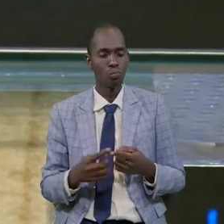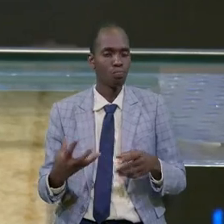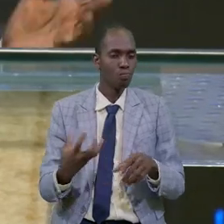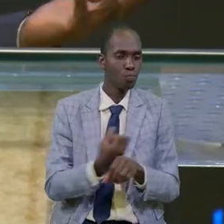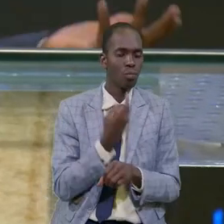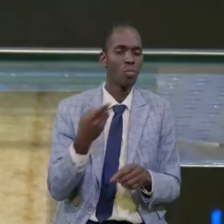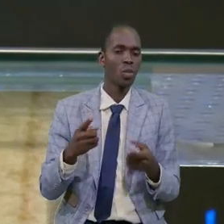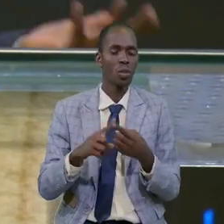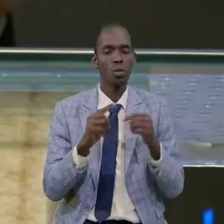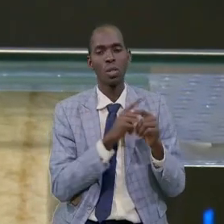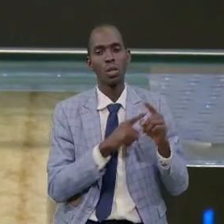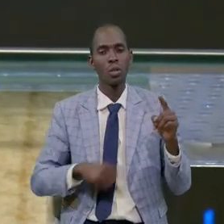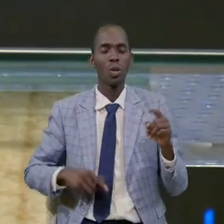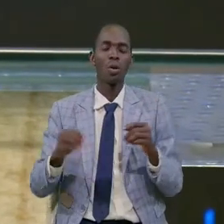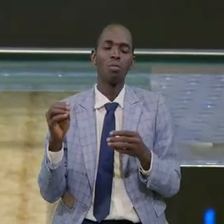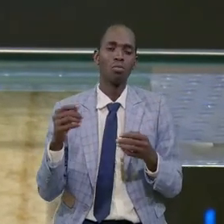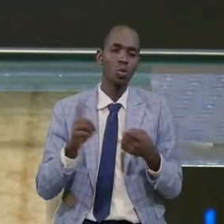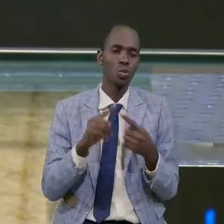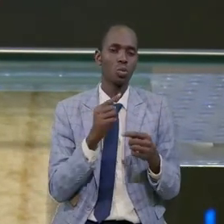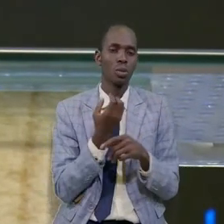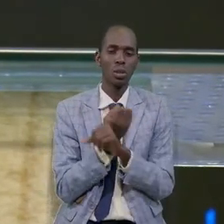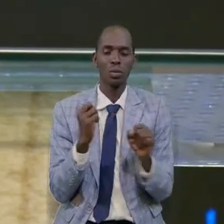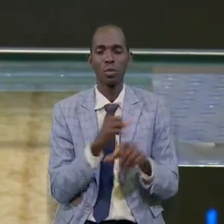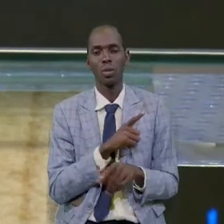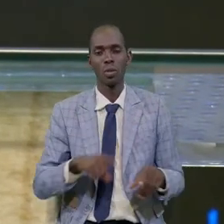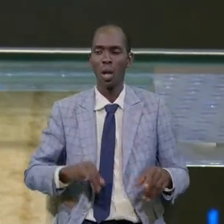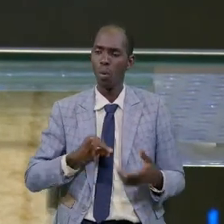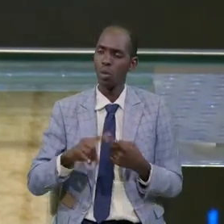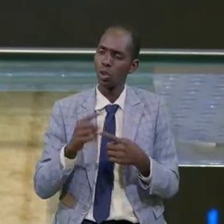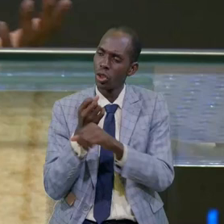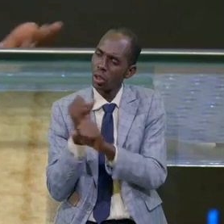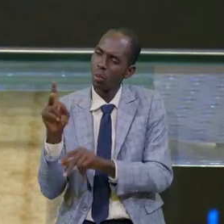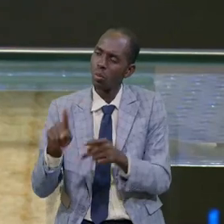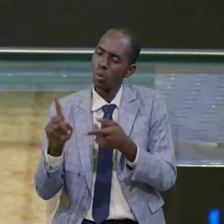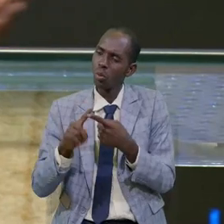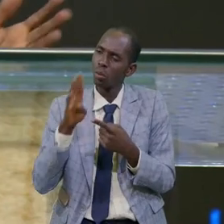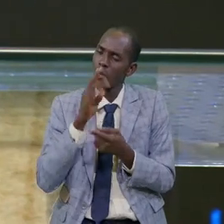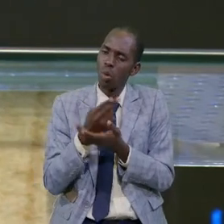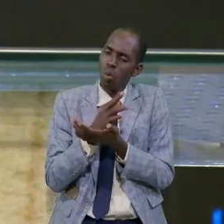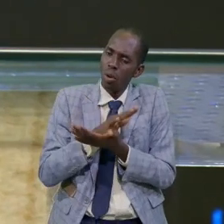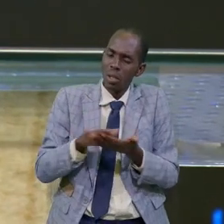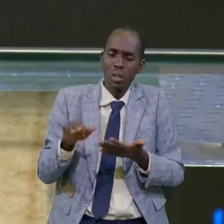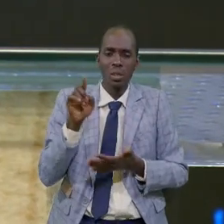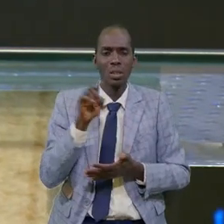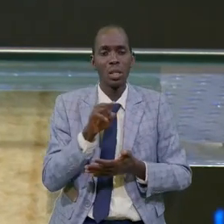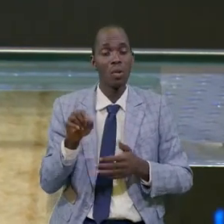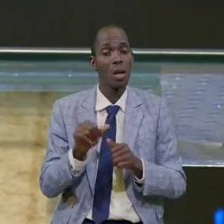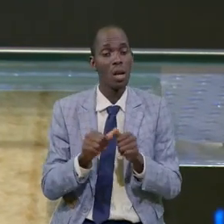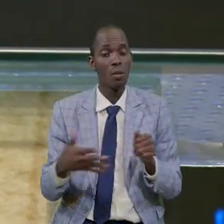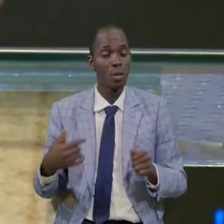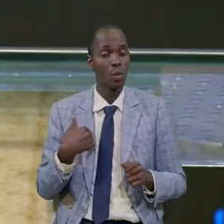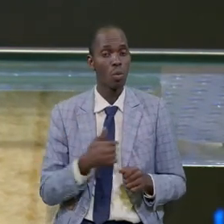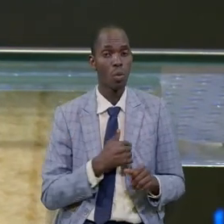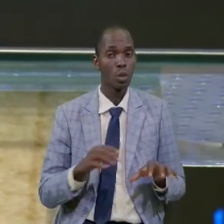salut du Seigneur, je vais vouloir les amener au Seigneur à la vie de sainteté. Donc, tout ce que nous